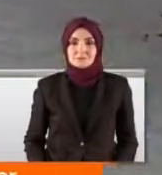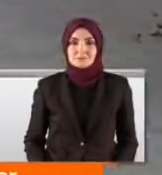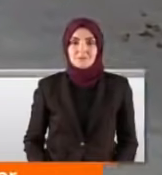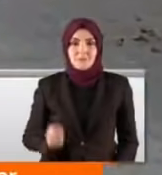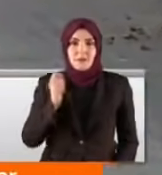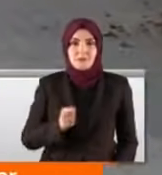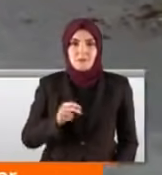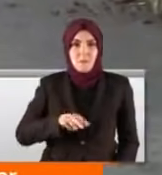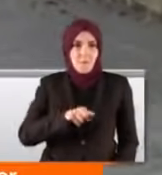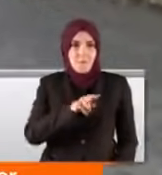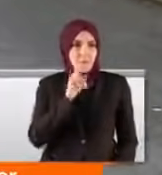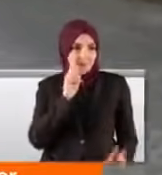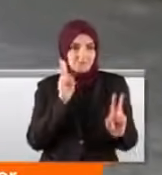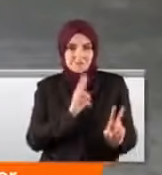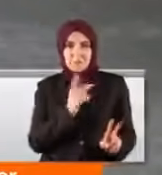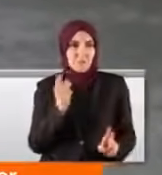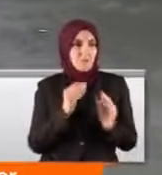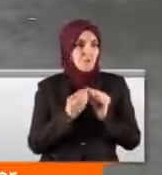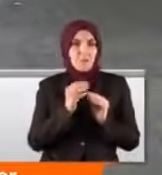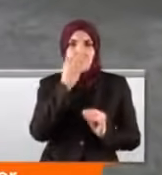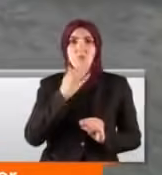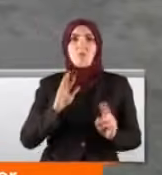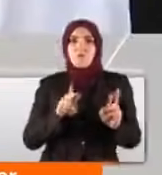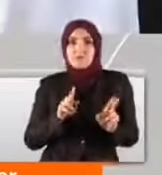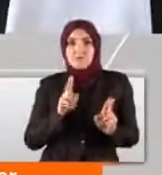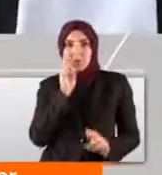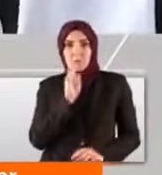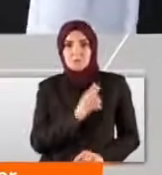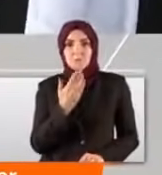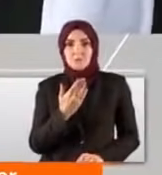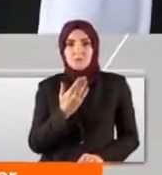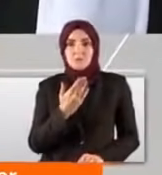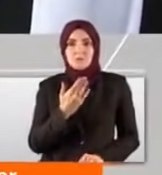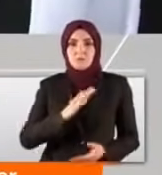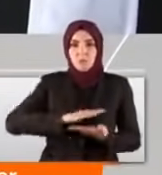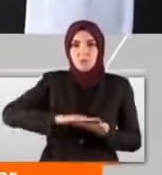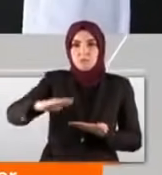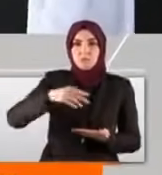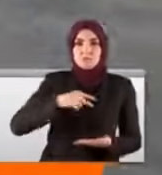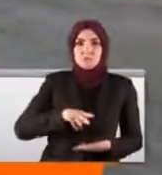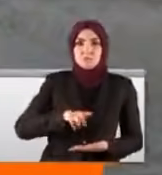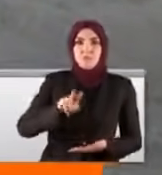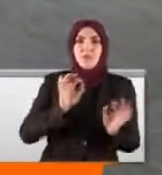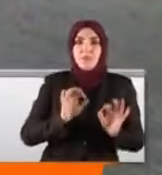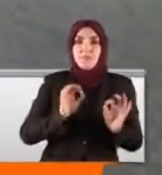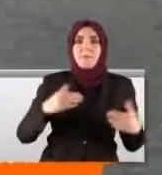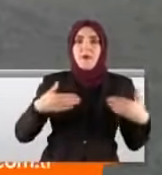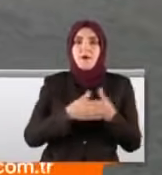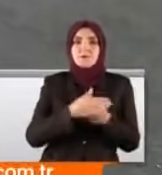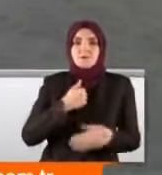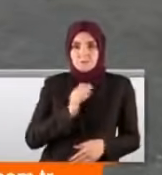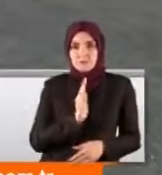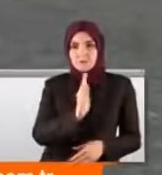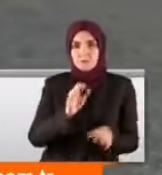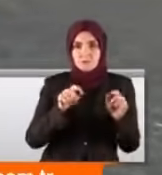Aslında yola baktığınızda herhangi bir sıkıntı yokmuş gibi görünüyor, öyle değil mi? Düz yolda giderken kullanılan bir yol, her akşam kullandığım bir yol. Fatih Bey de işte